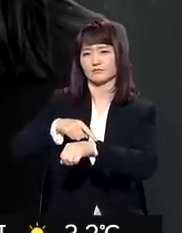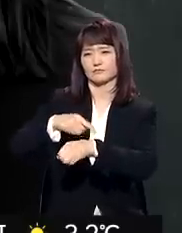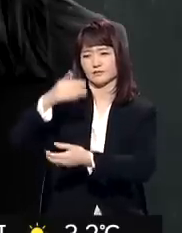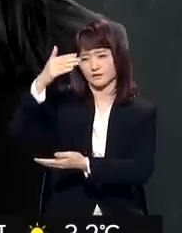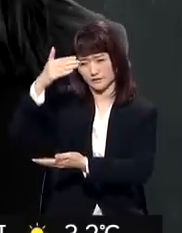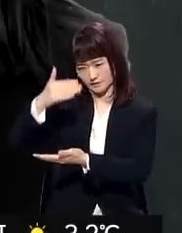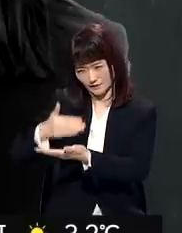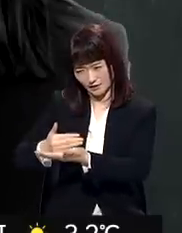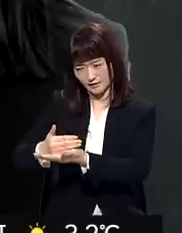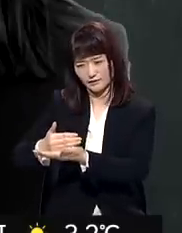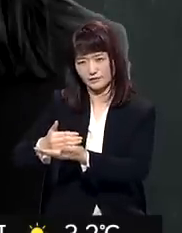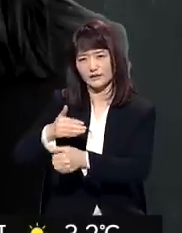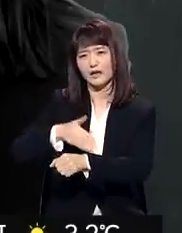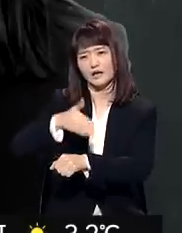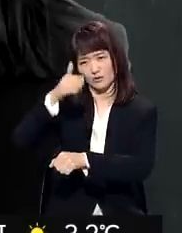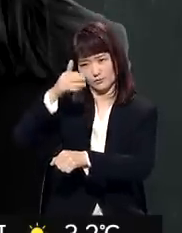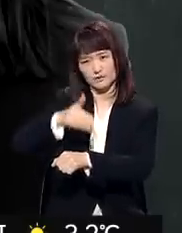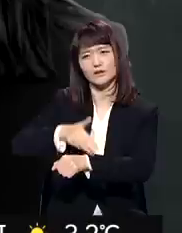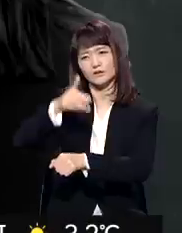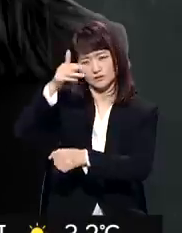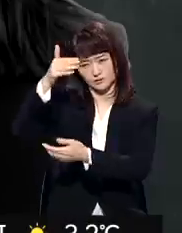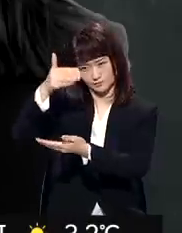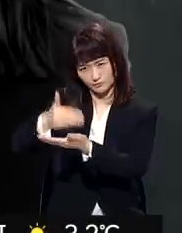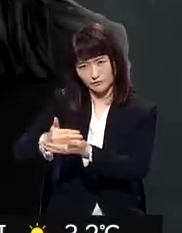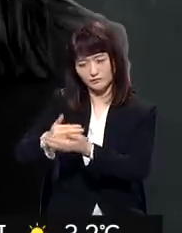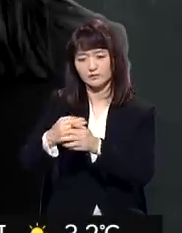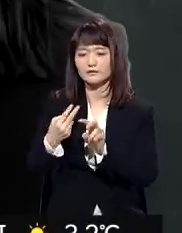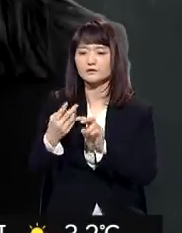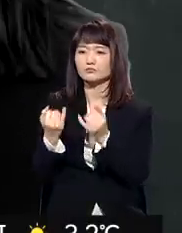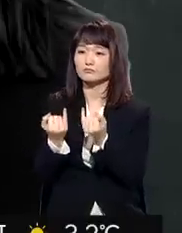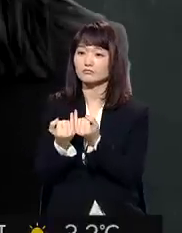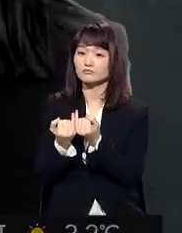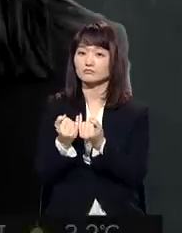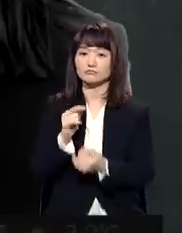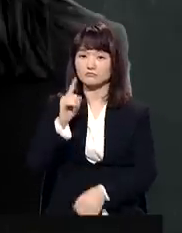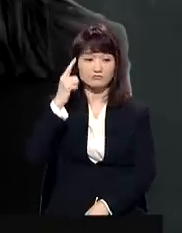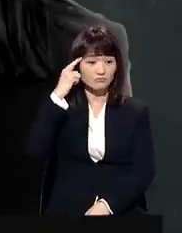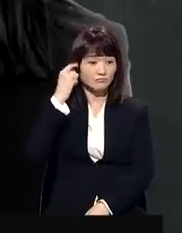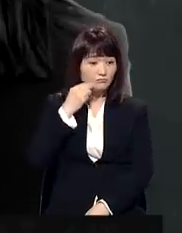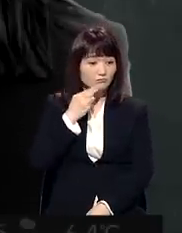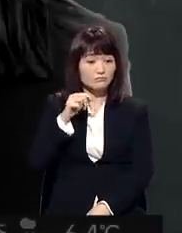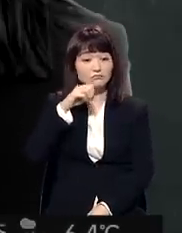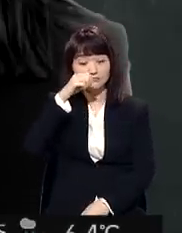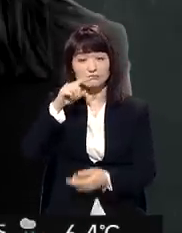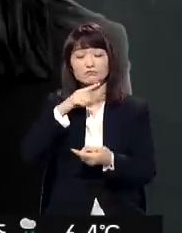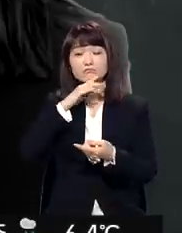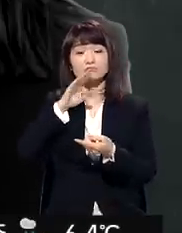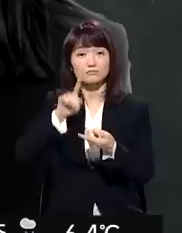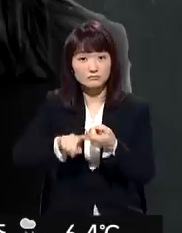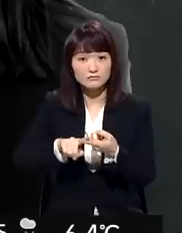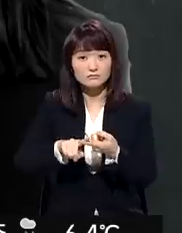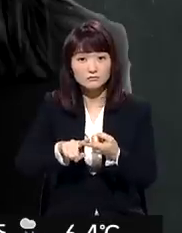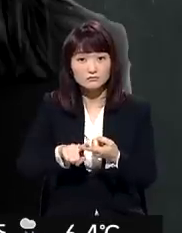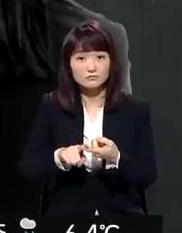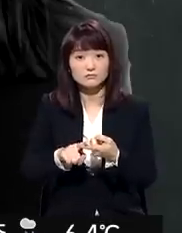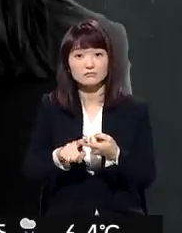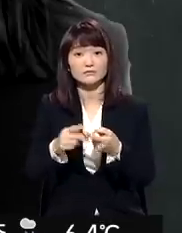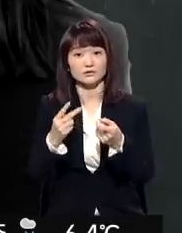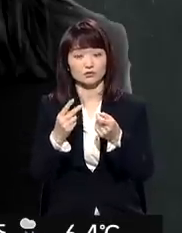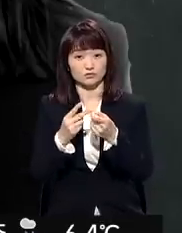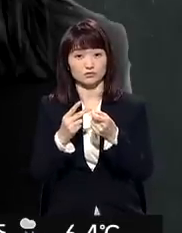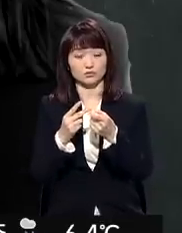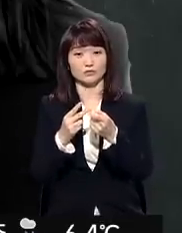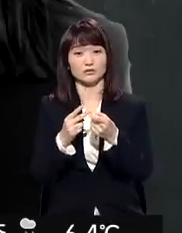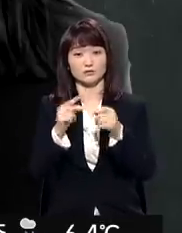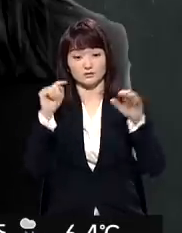그러다 보니까 이거는 뭐 20대 그 피해자 여성 입장에서는 아무런 생각이 없었어요 당연히 그렇게 뭐 2차를 하고 식사를